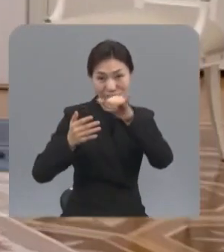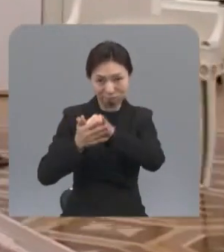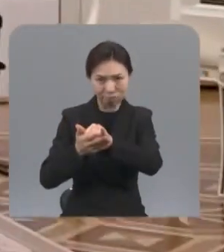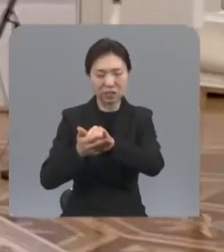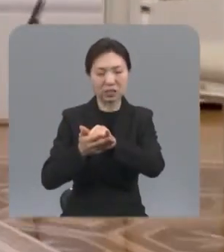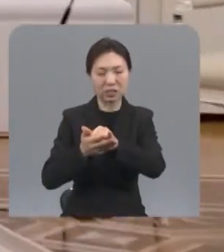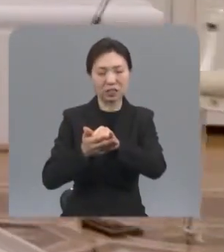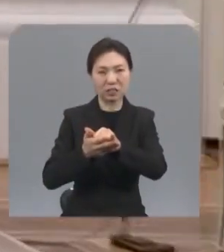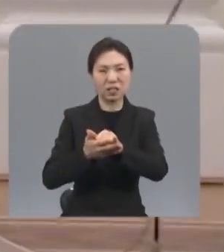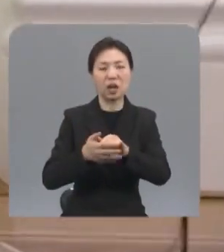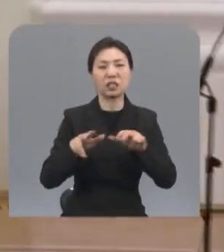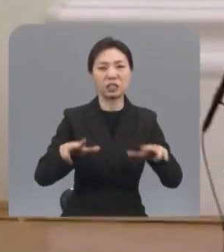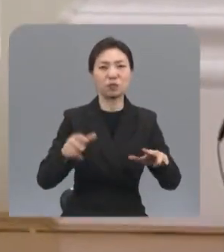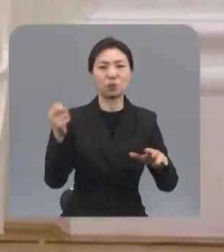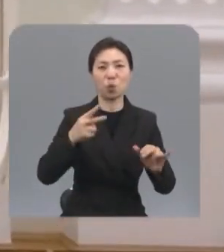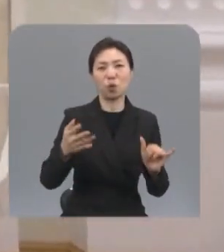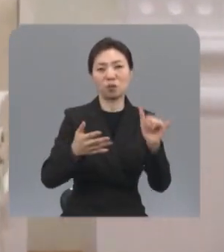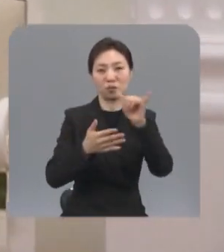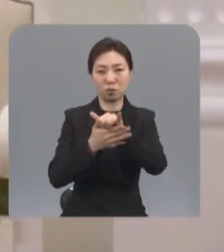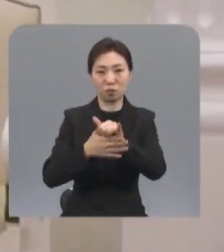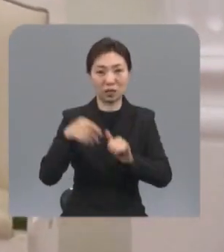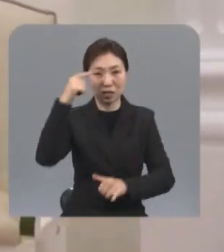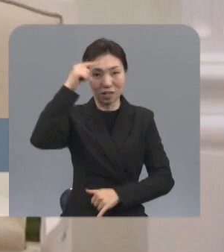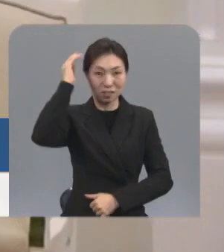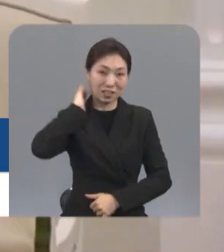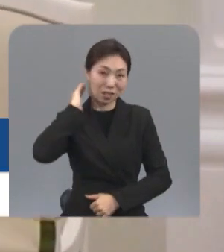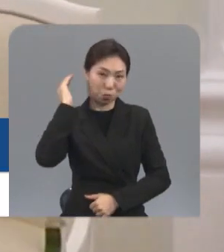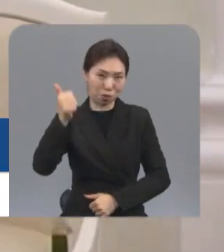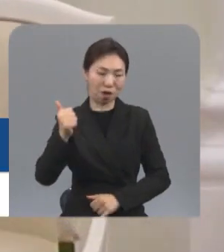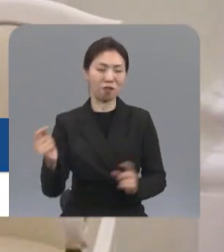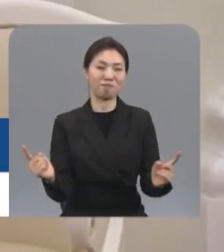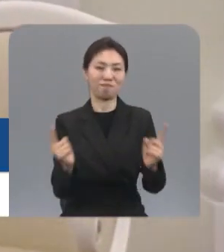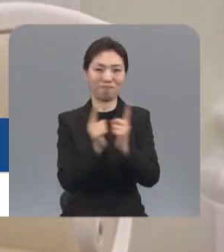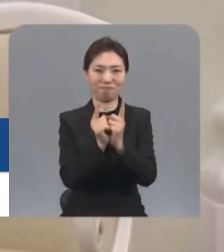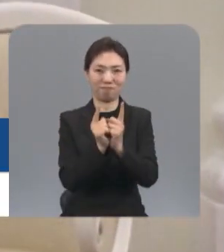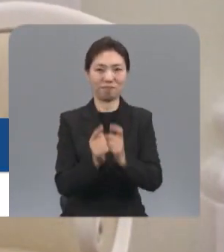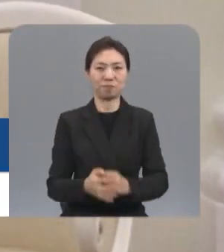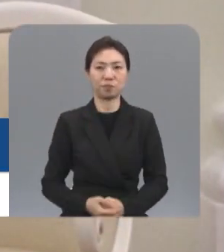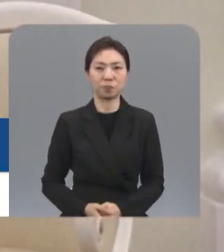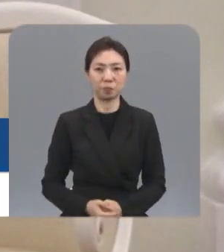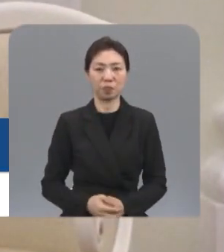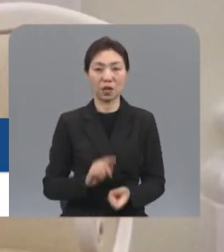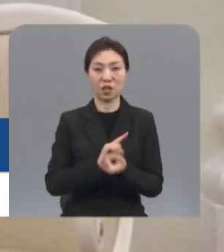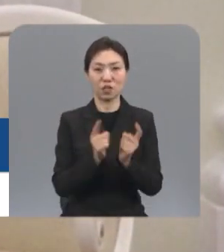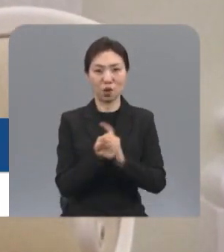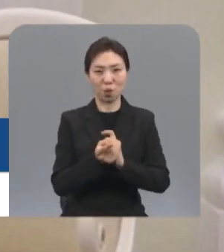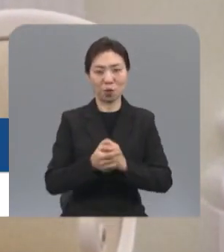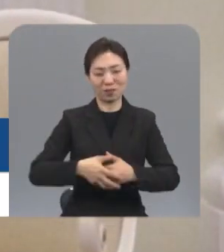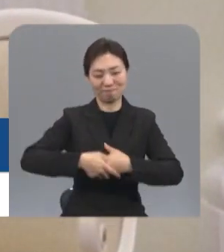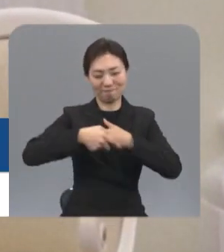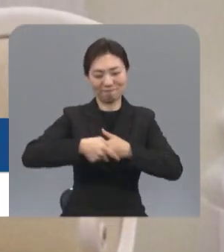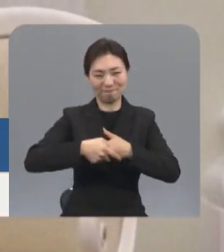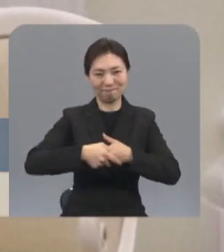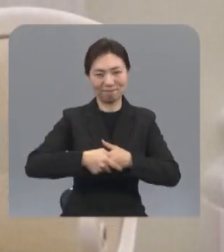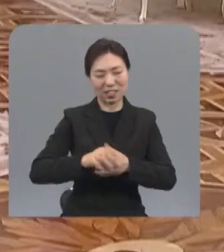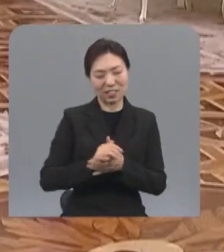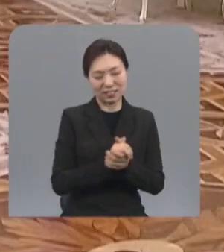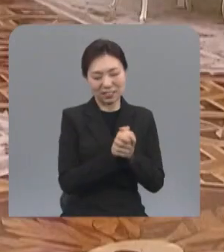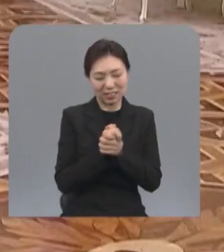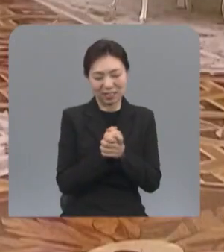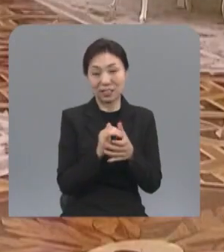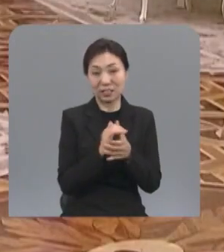국가주석을 블라디미르 푸틴 러시아 대통령이 크렘린궁에서 맞았습니다. 서로를 친애하는 친구라고 부른 두